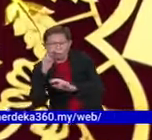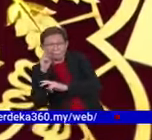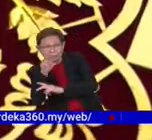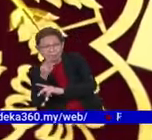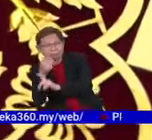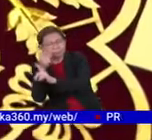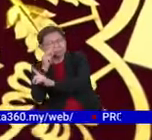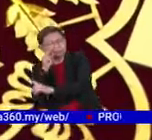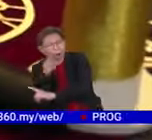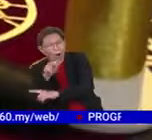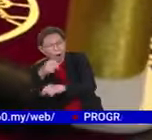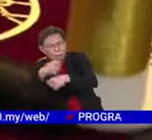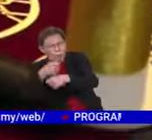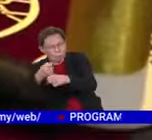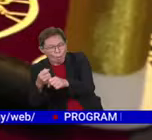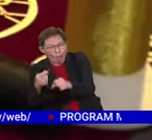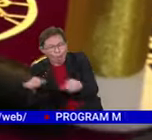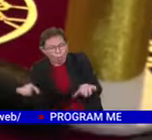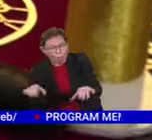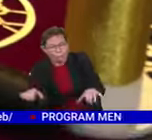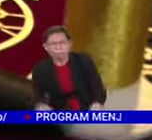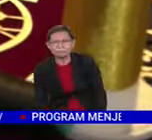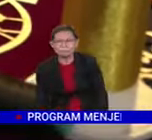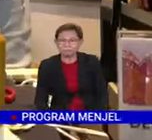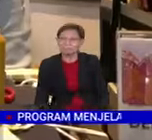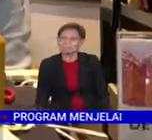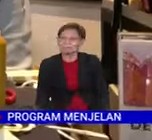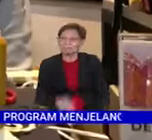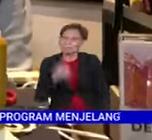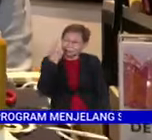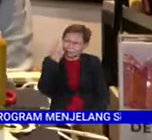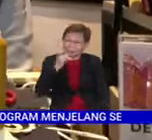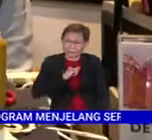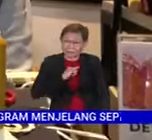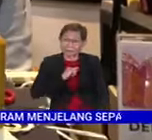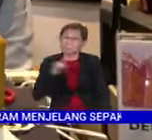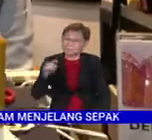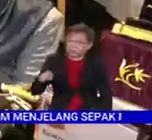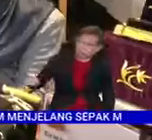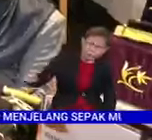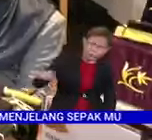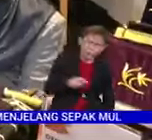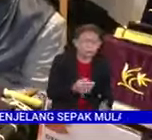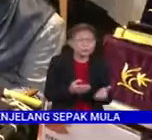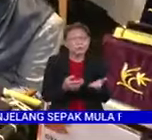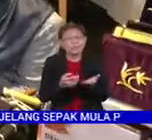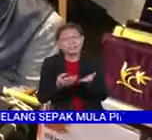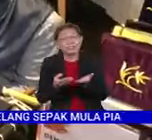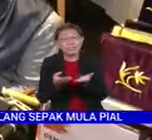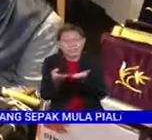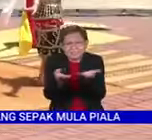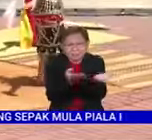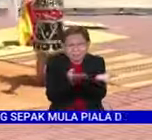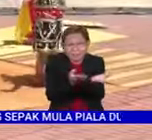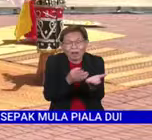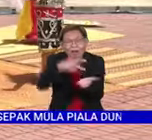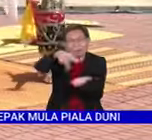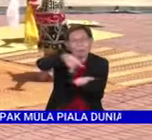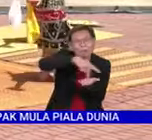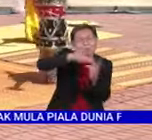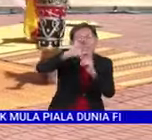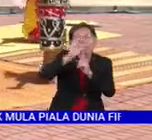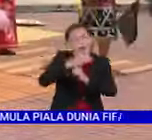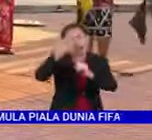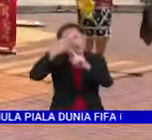lihat sendiri pembuatannya. Seperti yang saya katakan tadi, anda akan disajikan dengan persembahan budaya dari